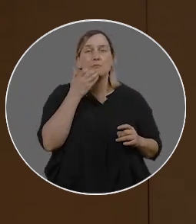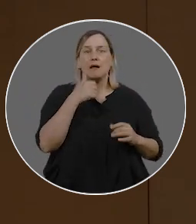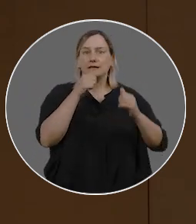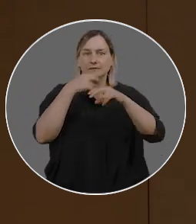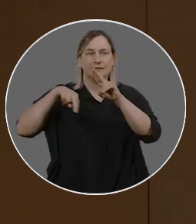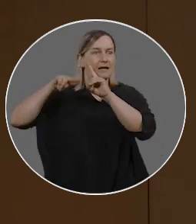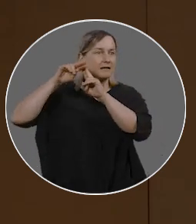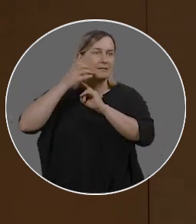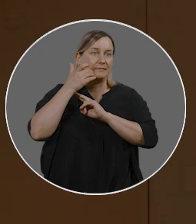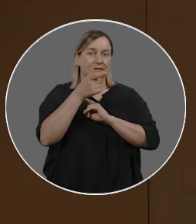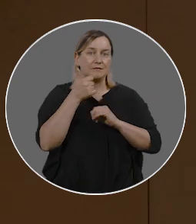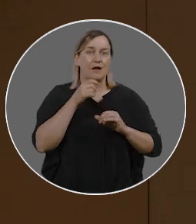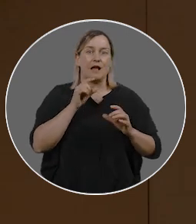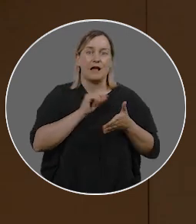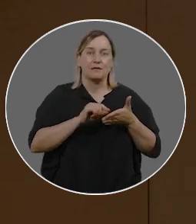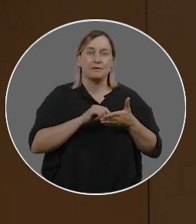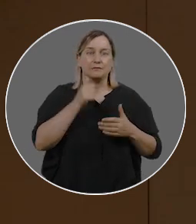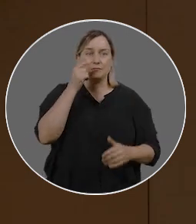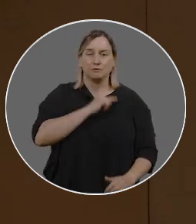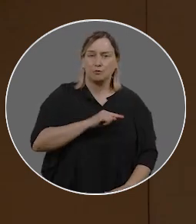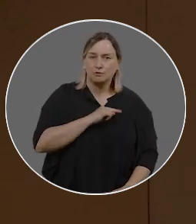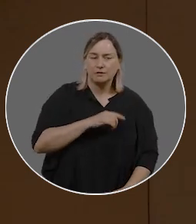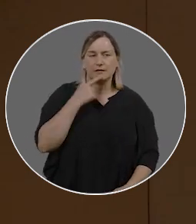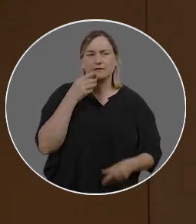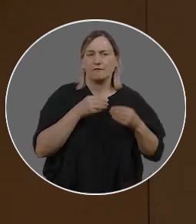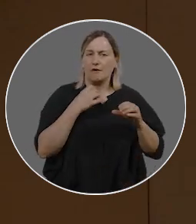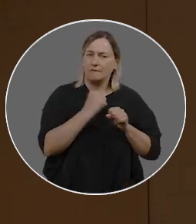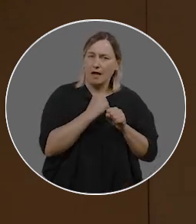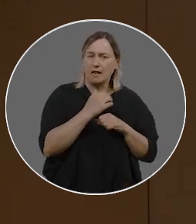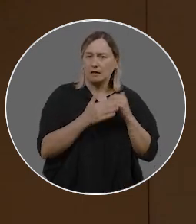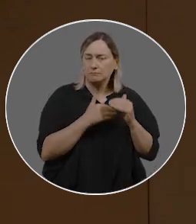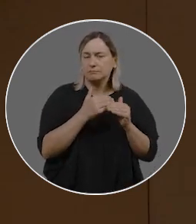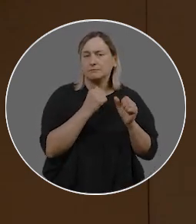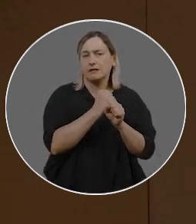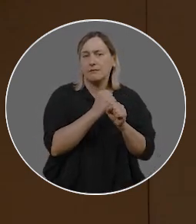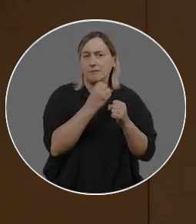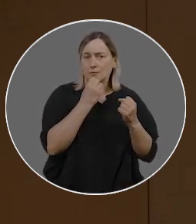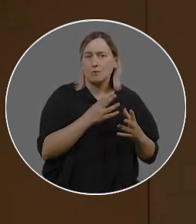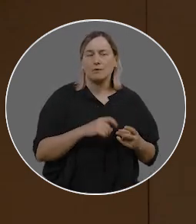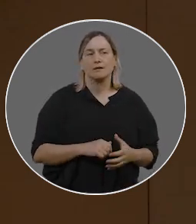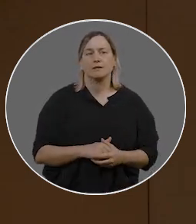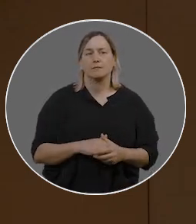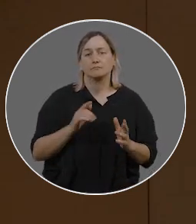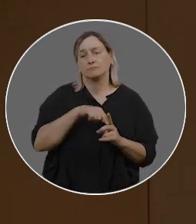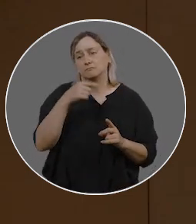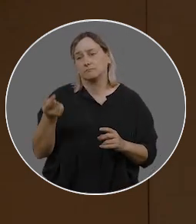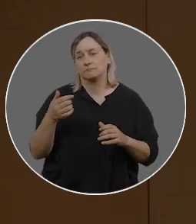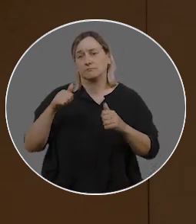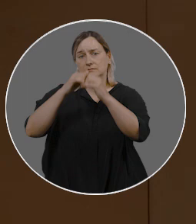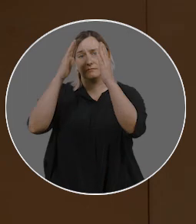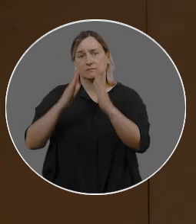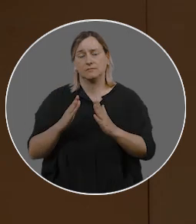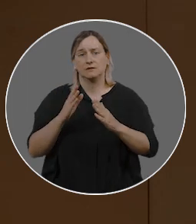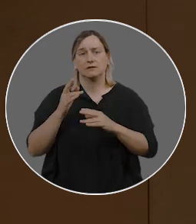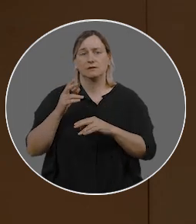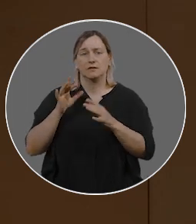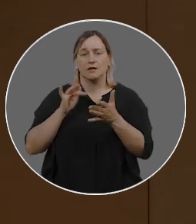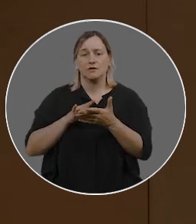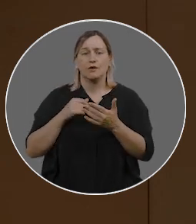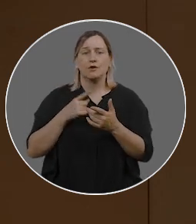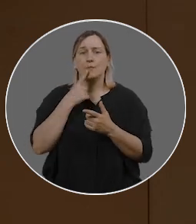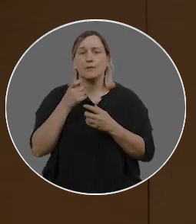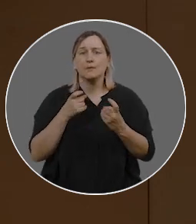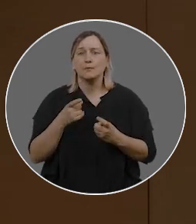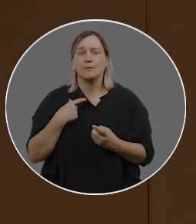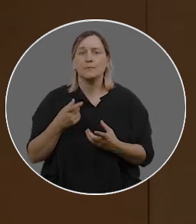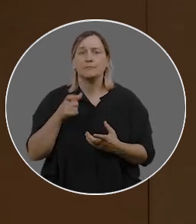de administració conscienciada i que està fent molta feina i que està treballant molt bé. Altres administracions, quan hi parles, el primer que et diuen és